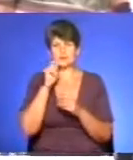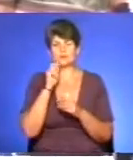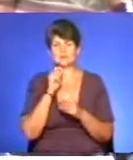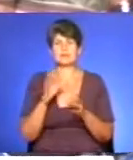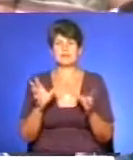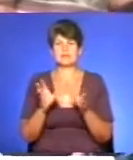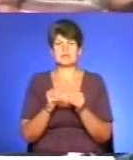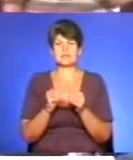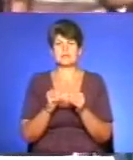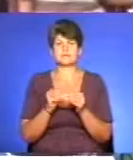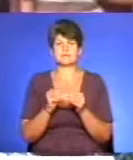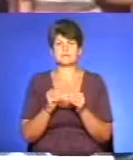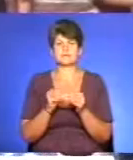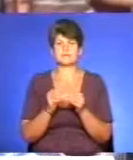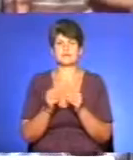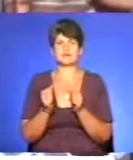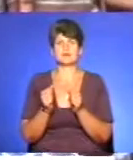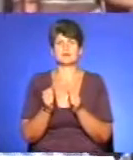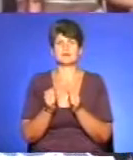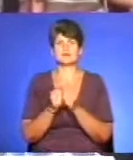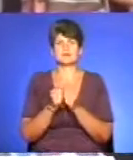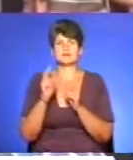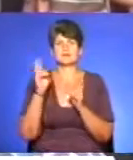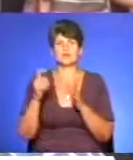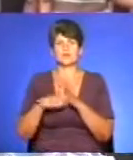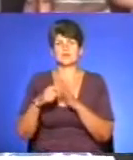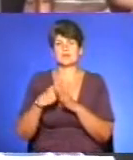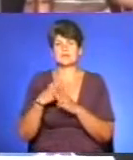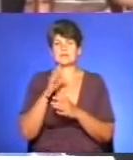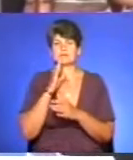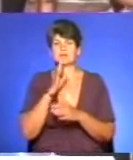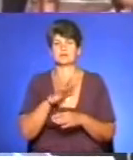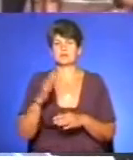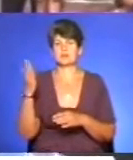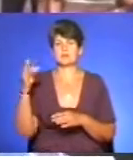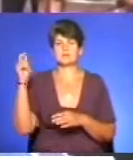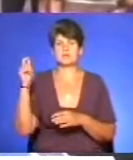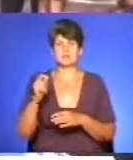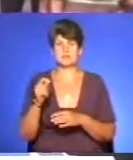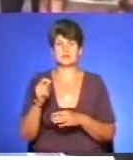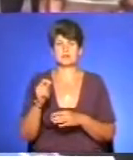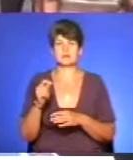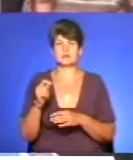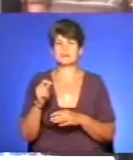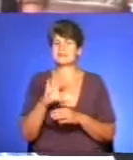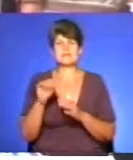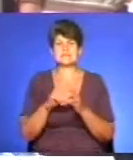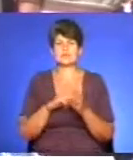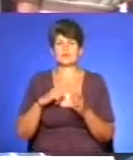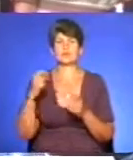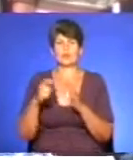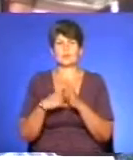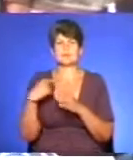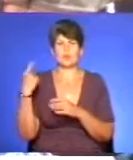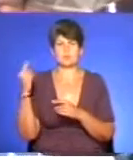Єдина. Ось рядом там, не знаю, чи не це з Донецька дівчата були, приїхали, не само Донецька, Донецької